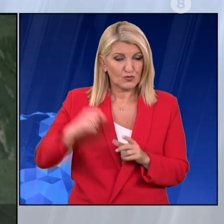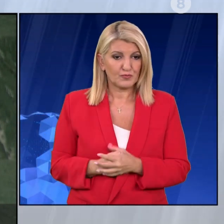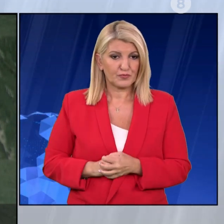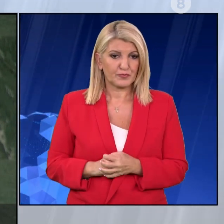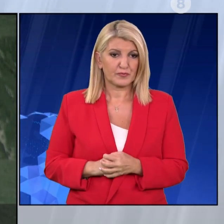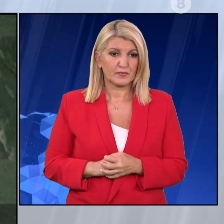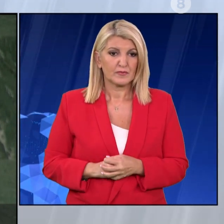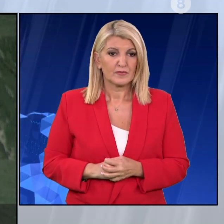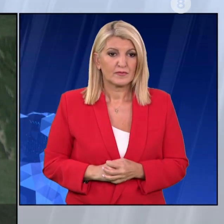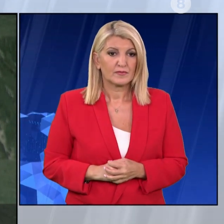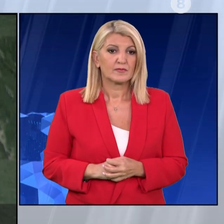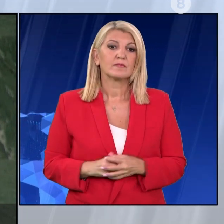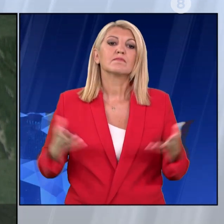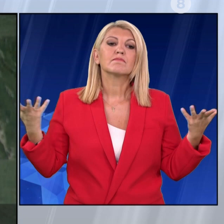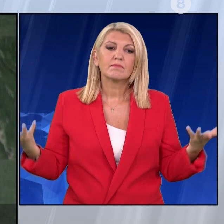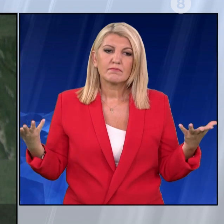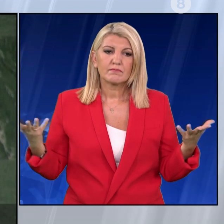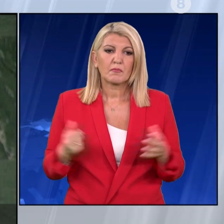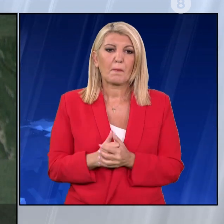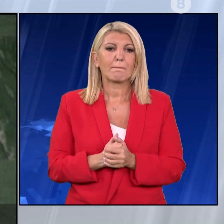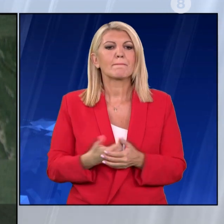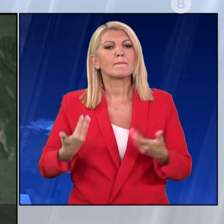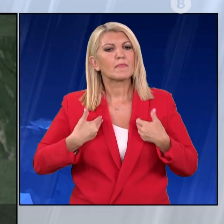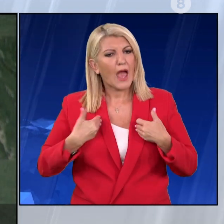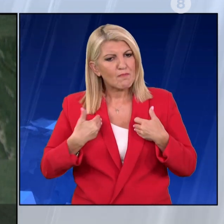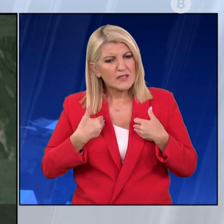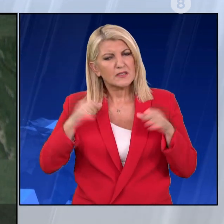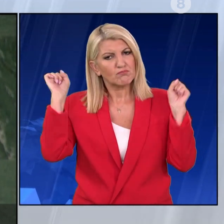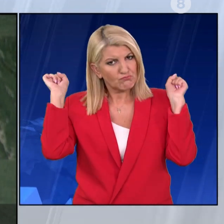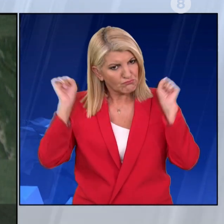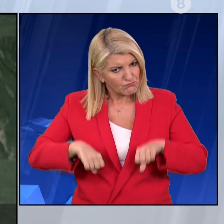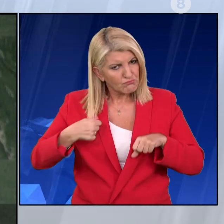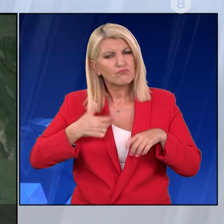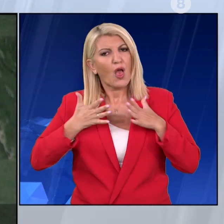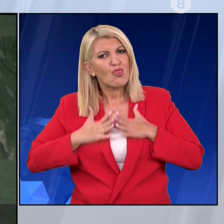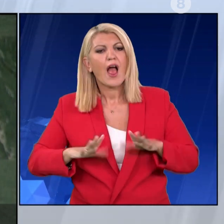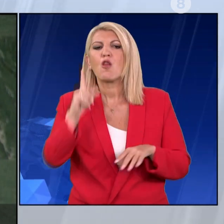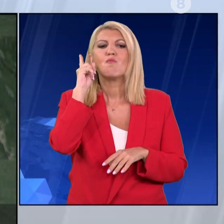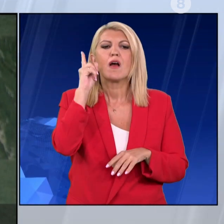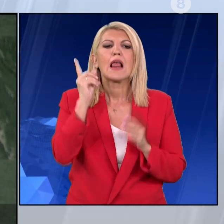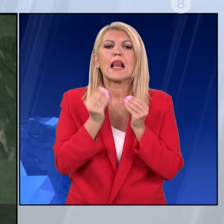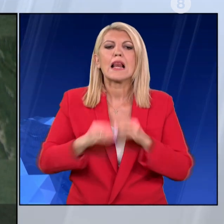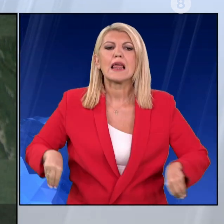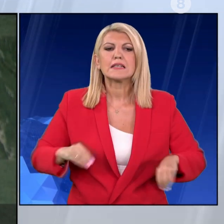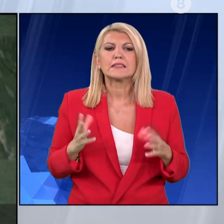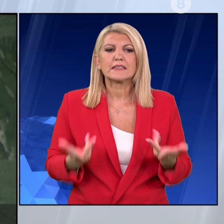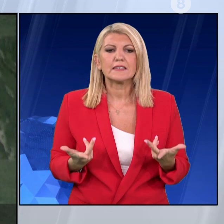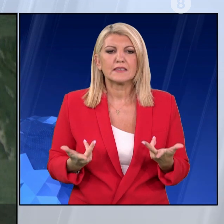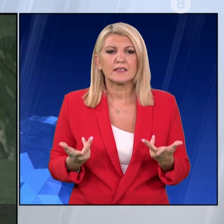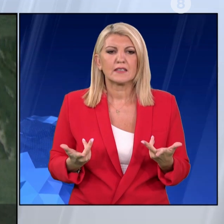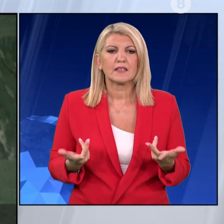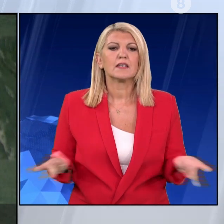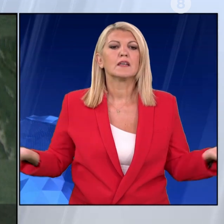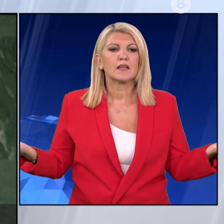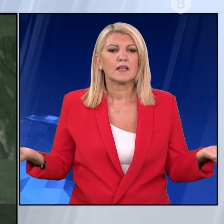gmi buz art feder modeli teme gemei herkes